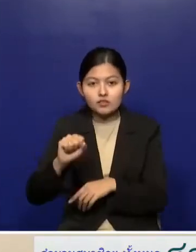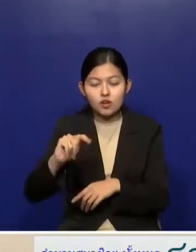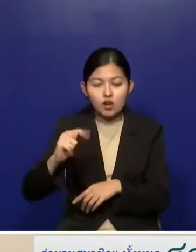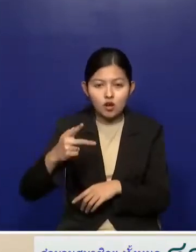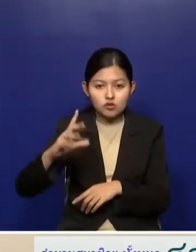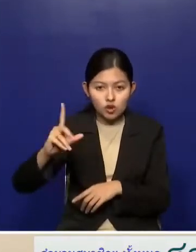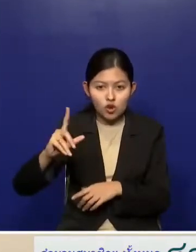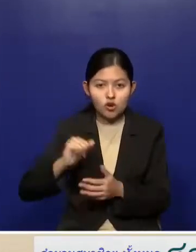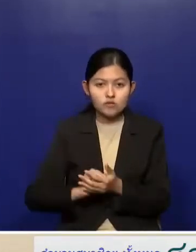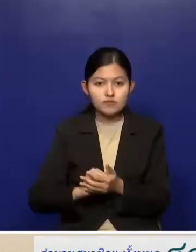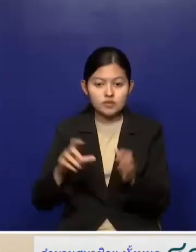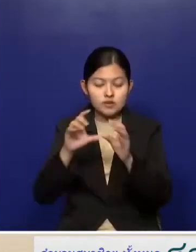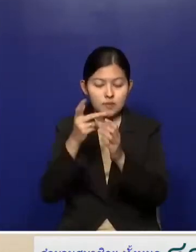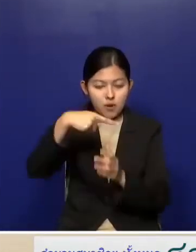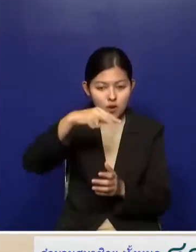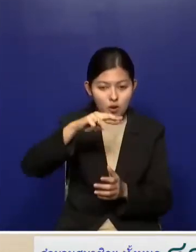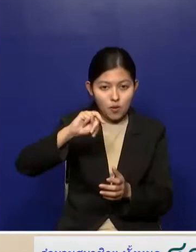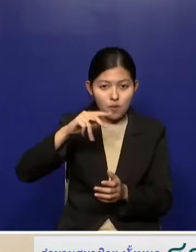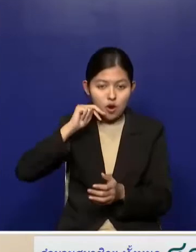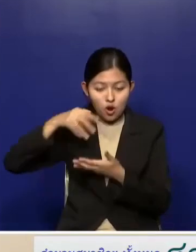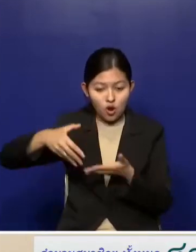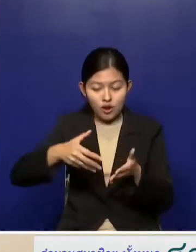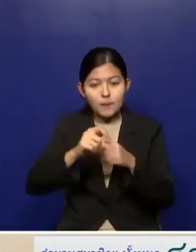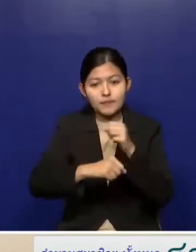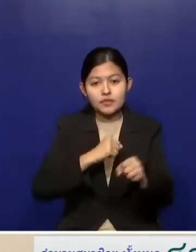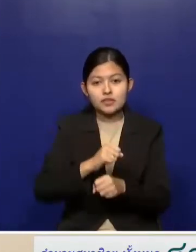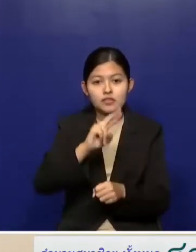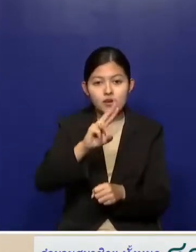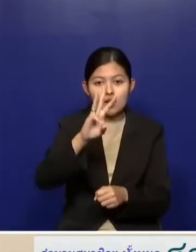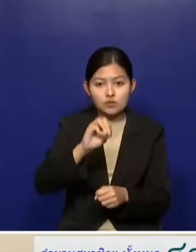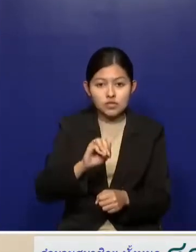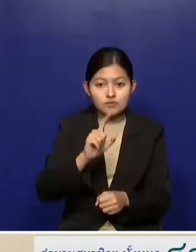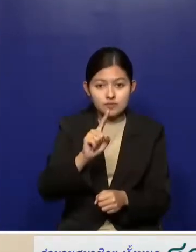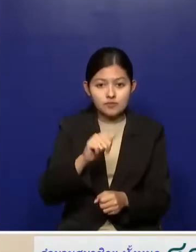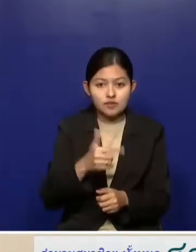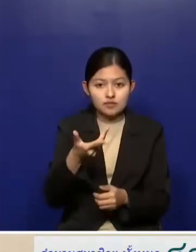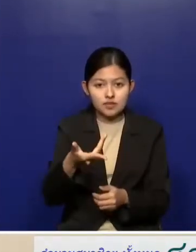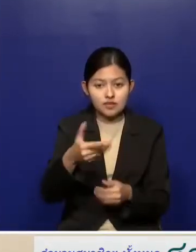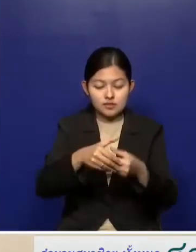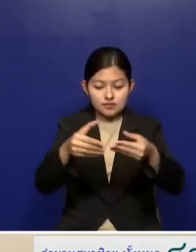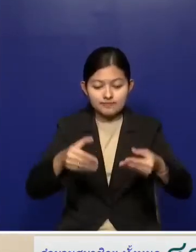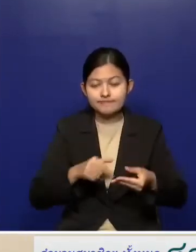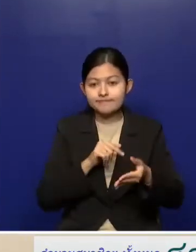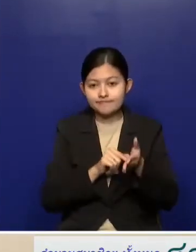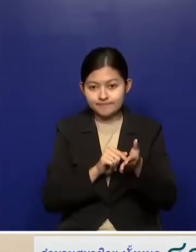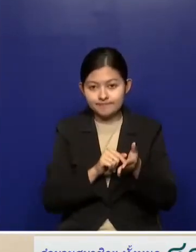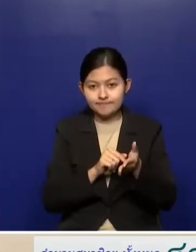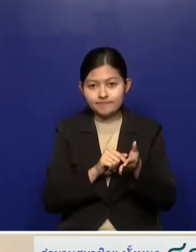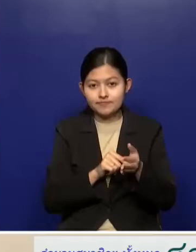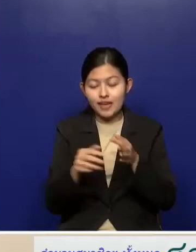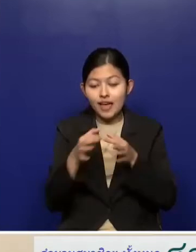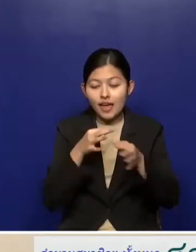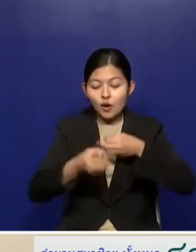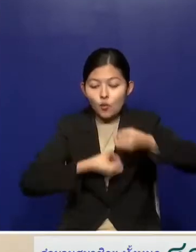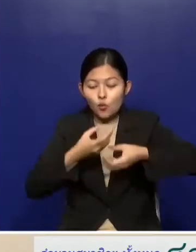ถือกดหมายพระชาวัหสัพชากอนน้ำ2561ก็คชบับนี้ในชบับนี้มีการพูดถึงการจัดการน้